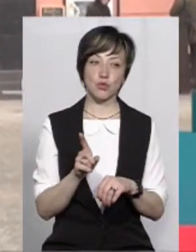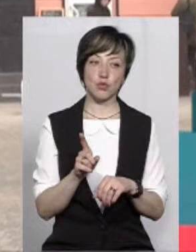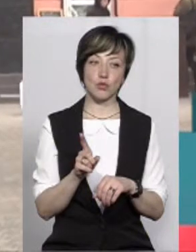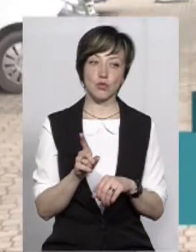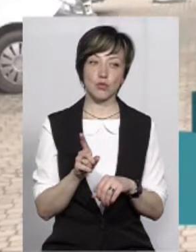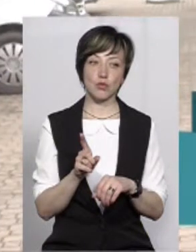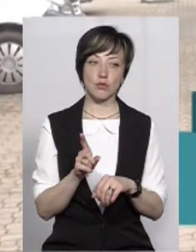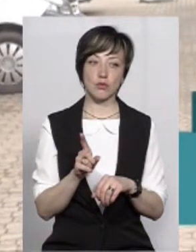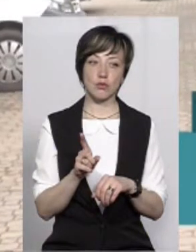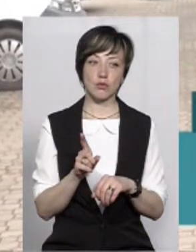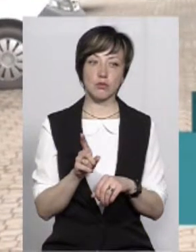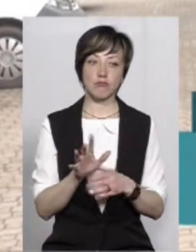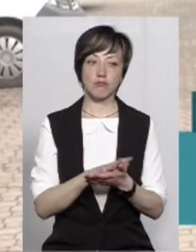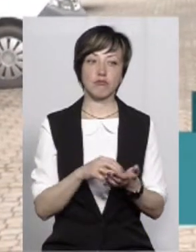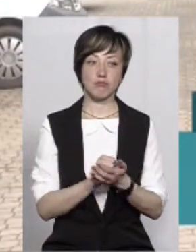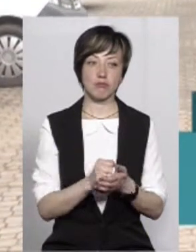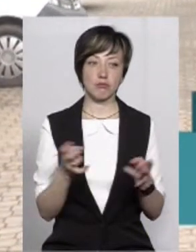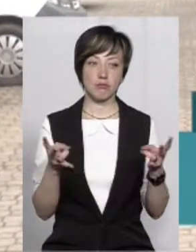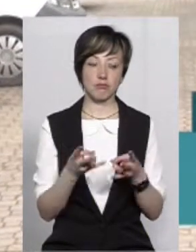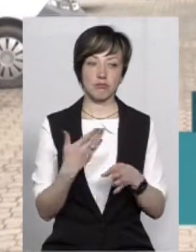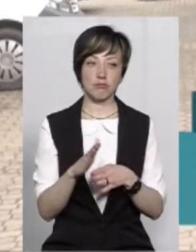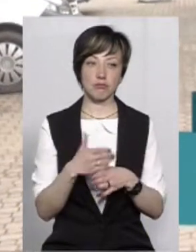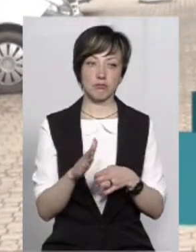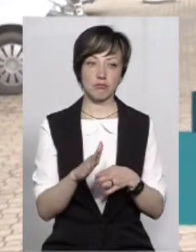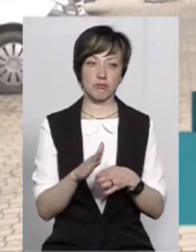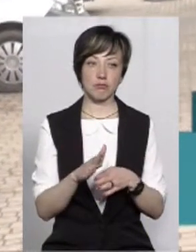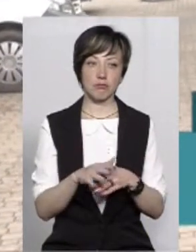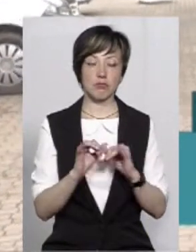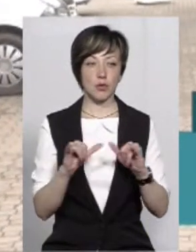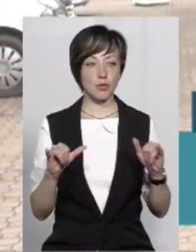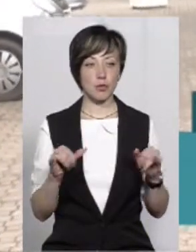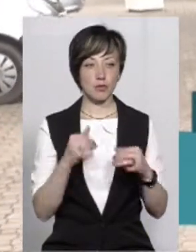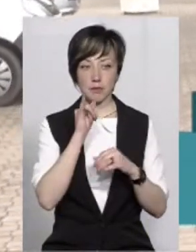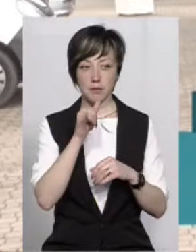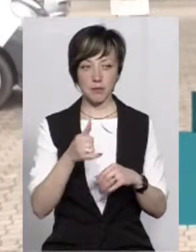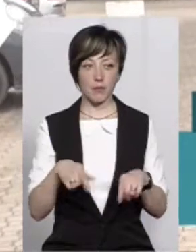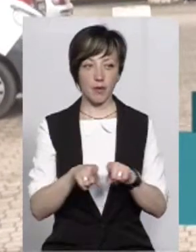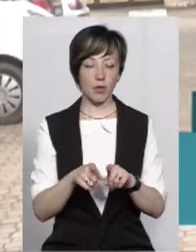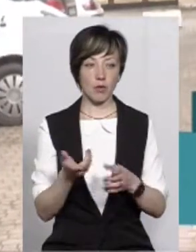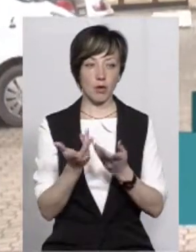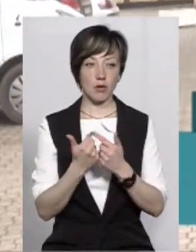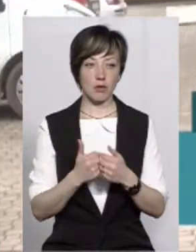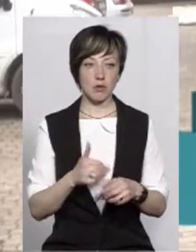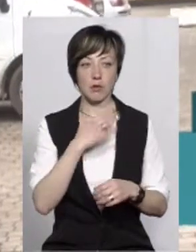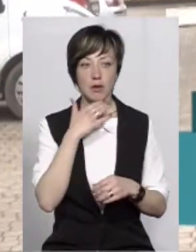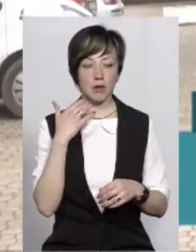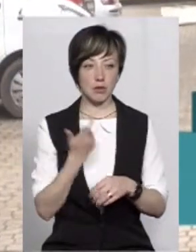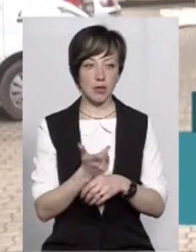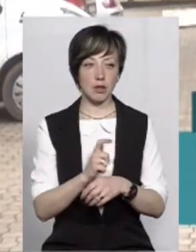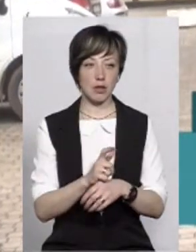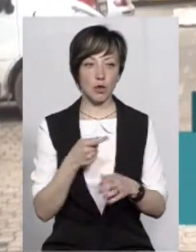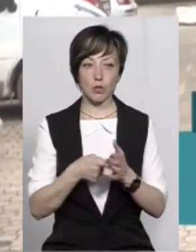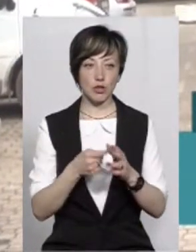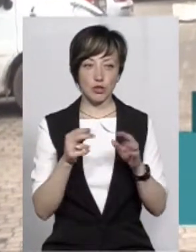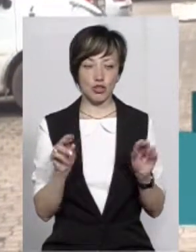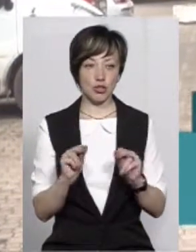ну, звісно, їх би уніштожати потрошки. Або не давати їх розмножуватися до такої степені, щоб їх було багато і занадто. Ні кормити,